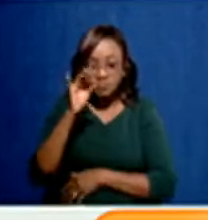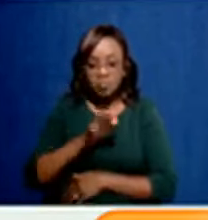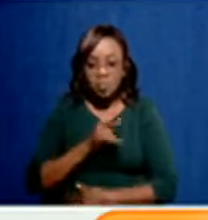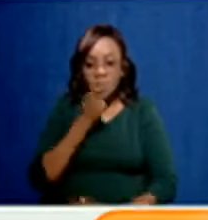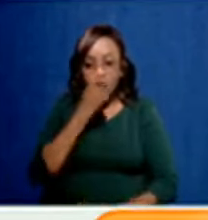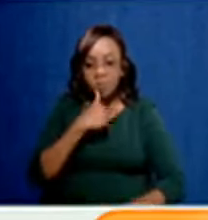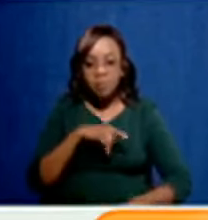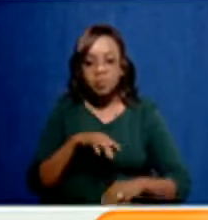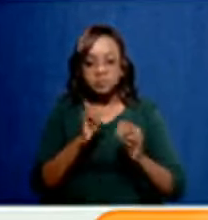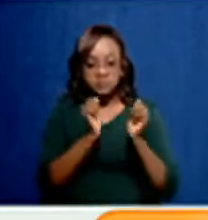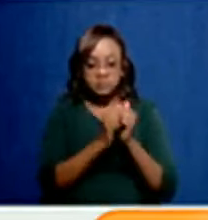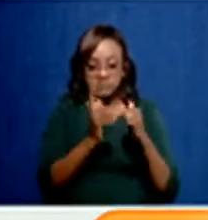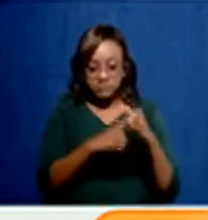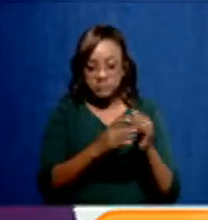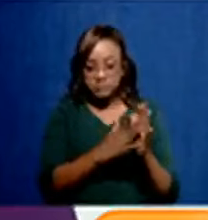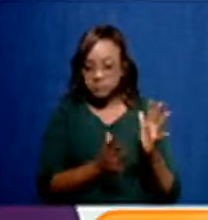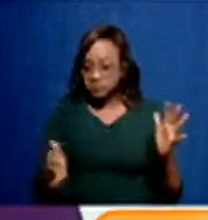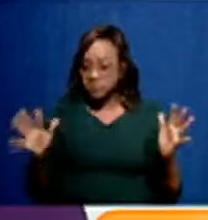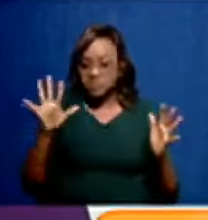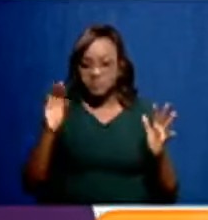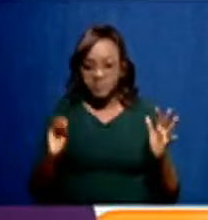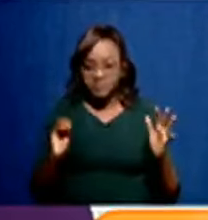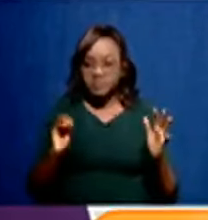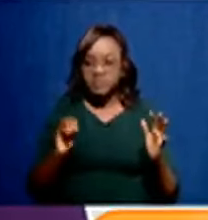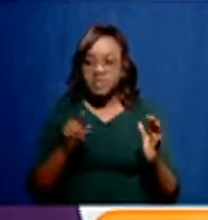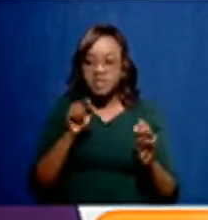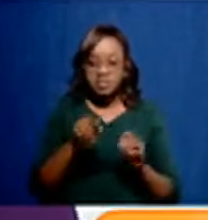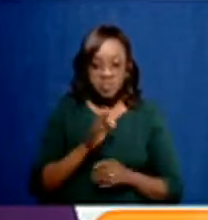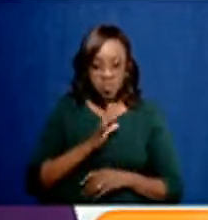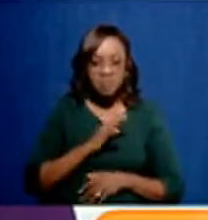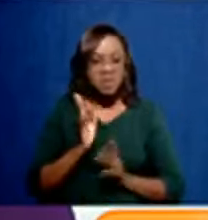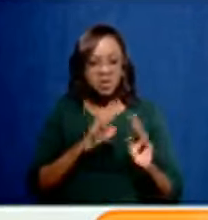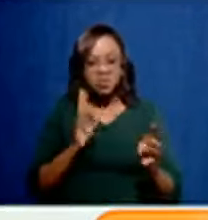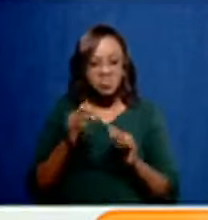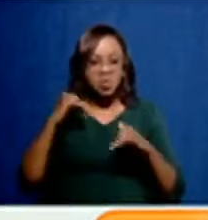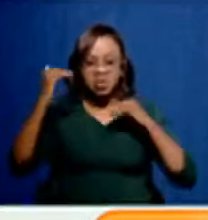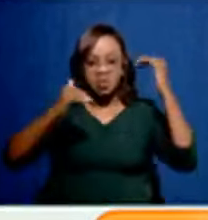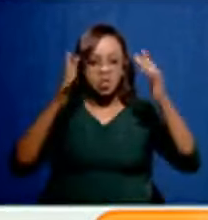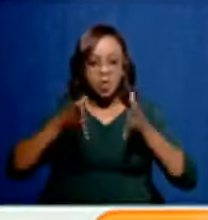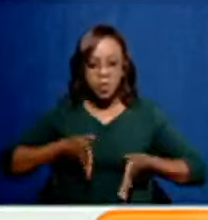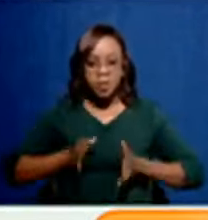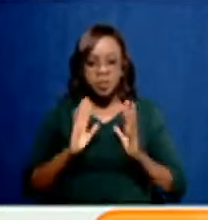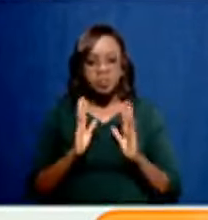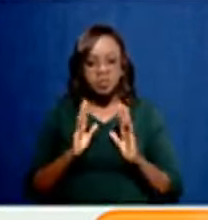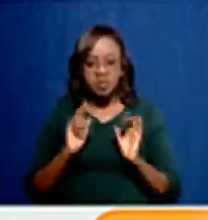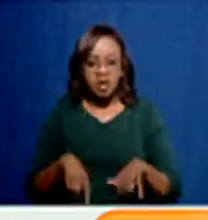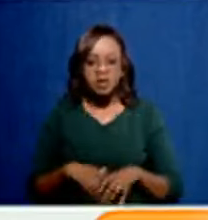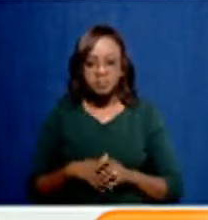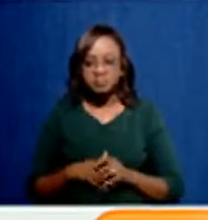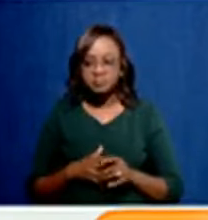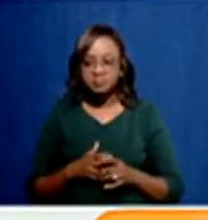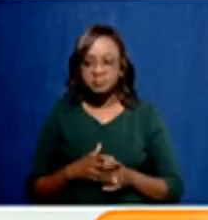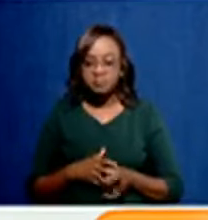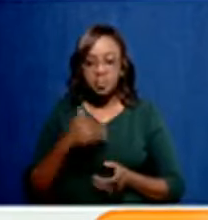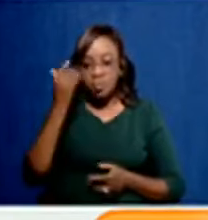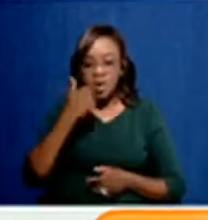miaka 16 hadi 50, au ni wanawake ambao kwa kimombo tunaita wako reproductive age, wako na kiwango